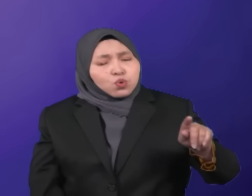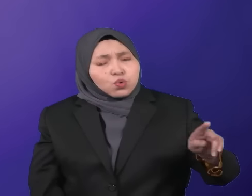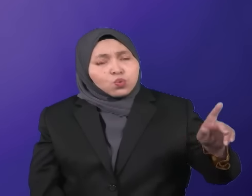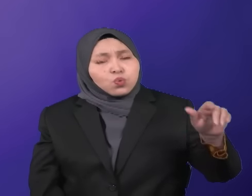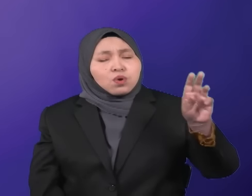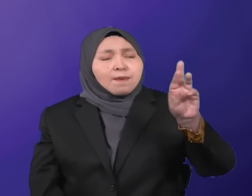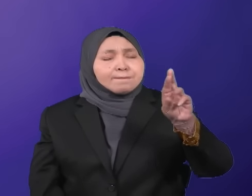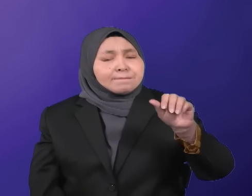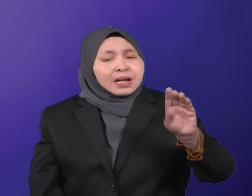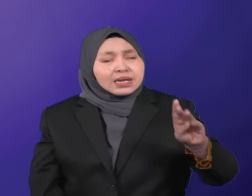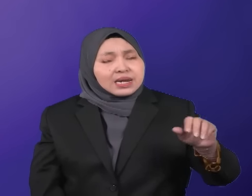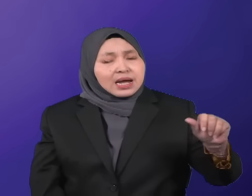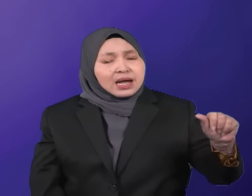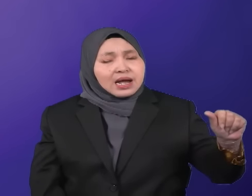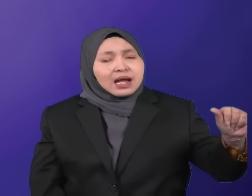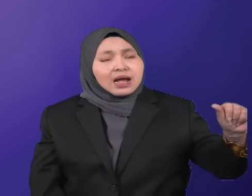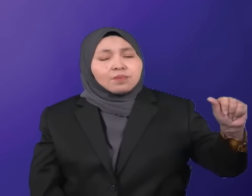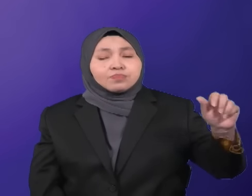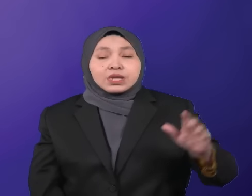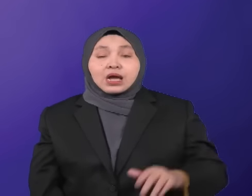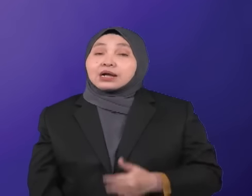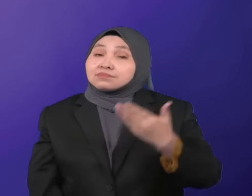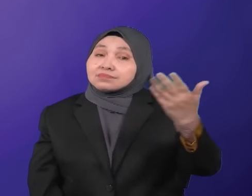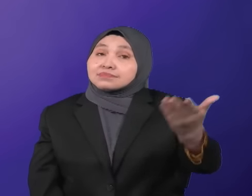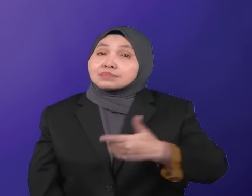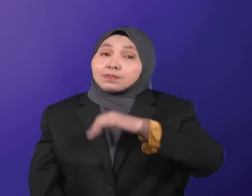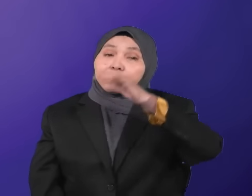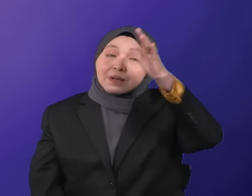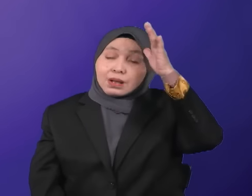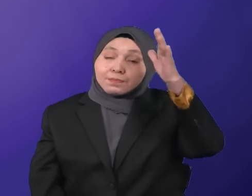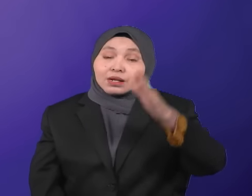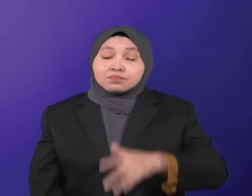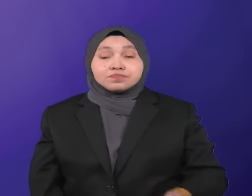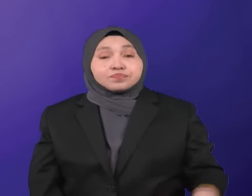yaqulu rabbana. Silakan ibu ayah, 1 2 3.